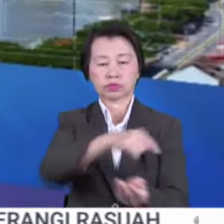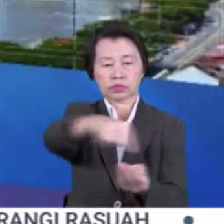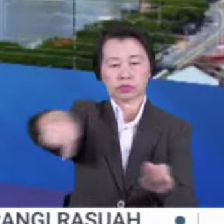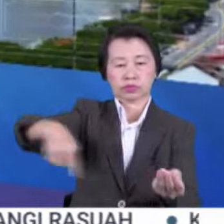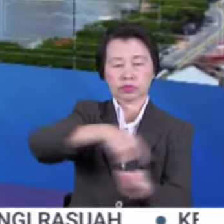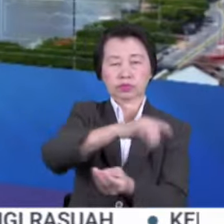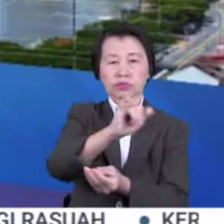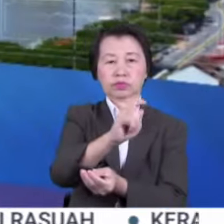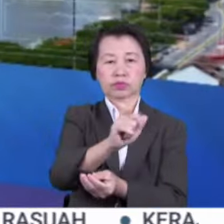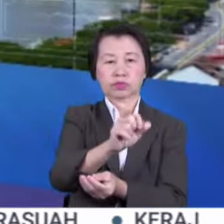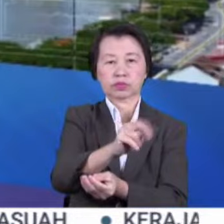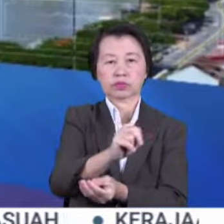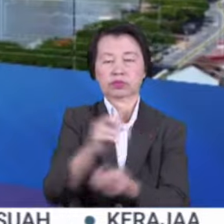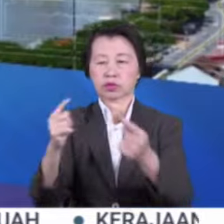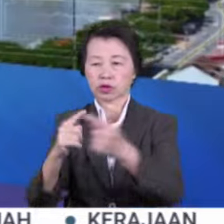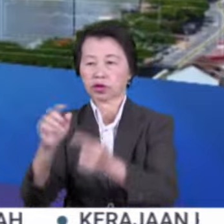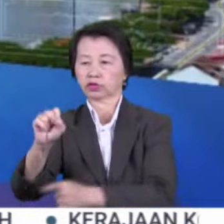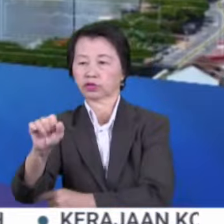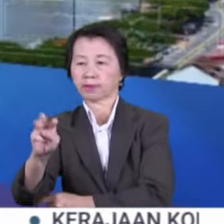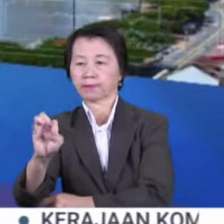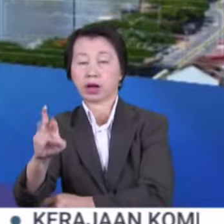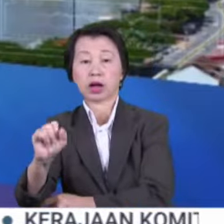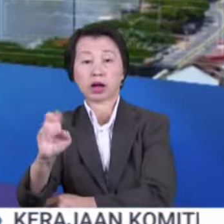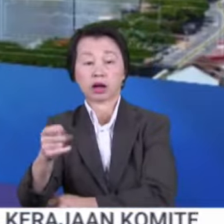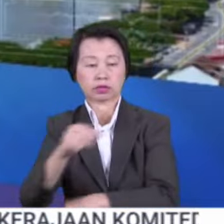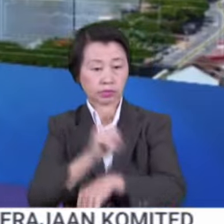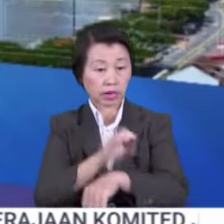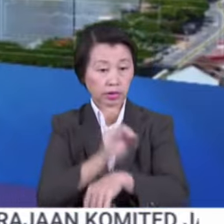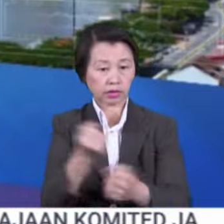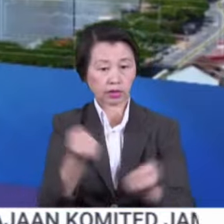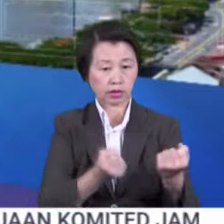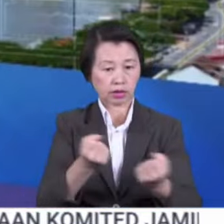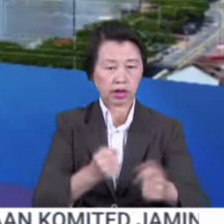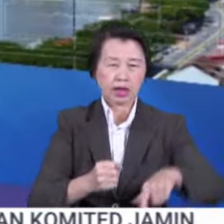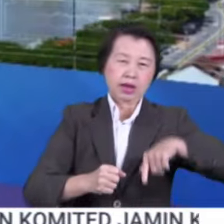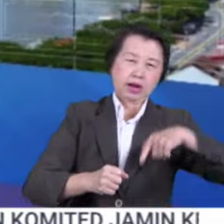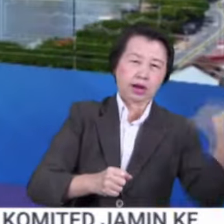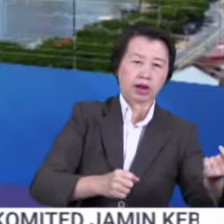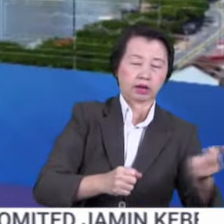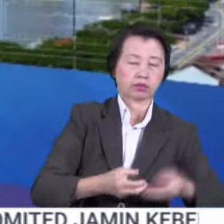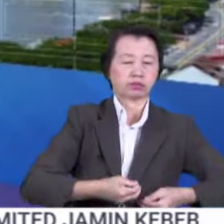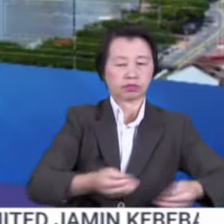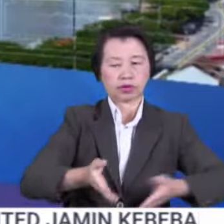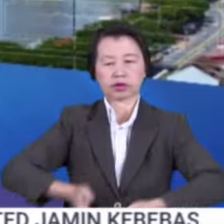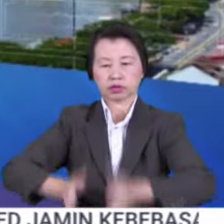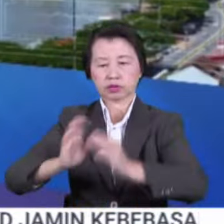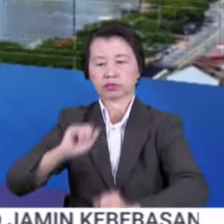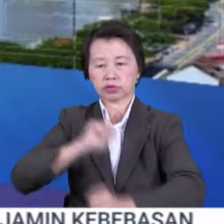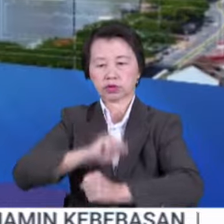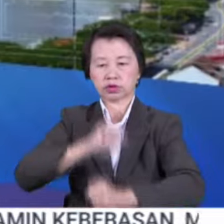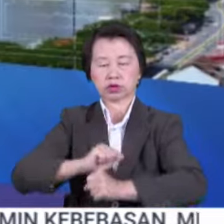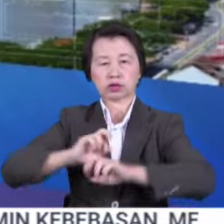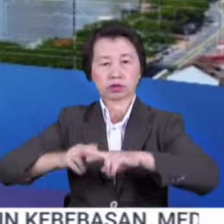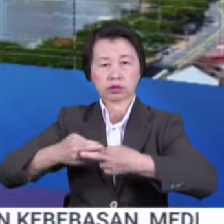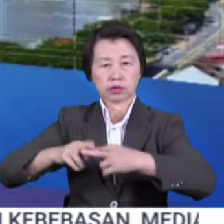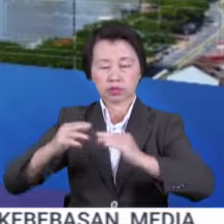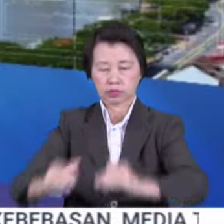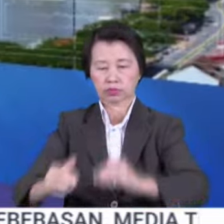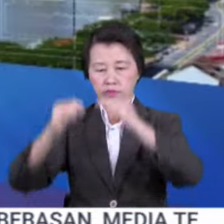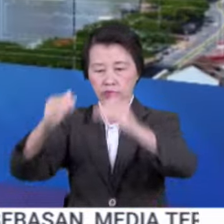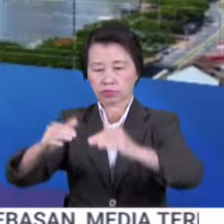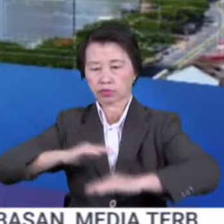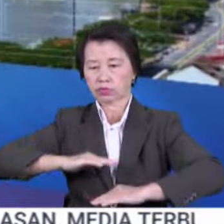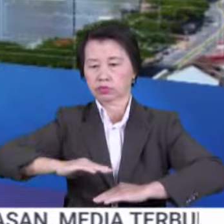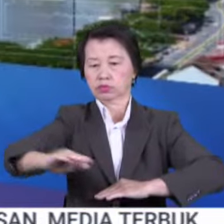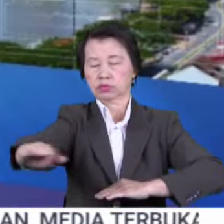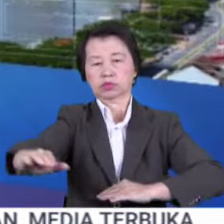Intan ke tekong semerahan dinasehati menggunakan jalan alternatif bagi memberi laluan kerja-kerja pembaikan dan naik taraf